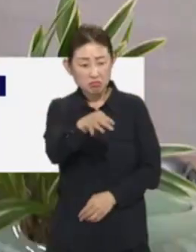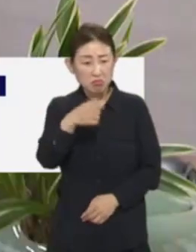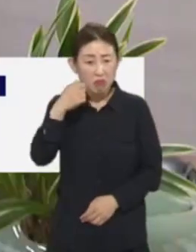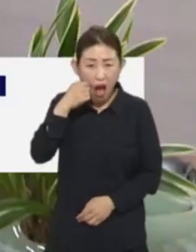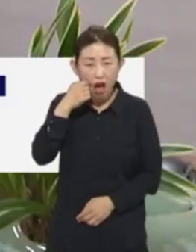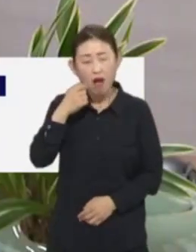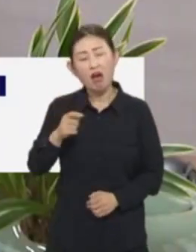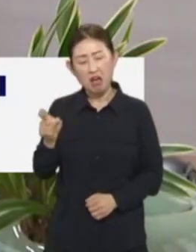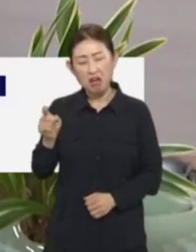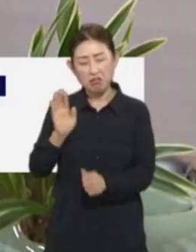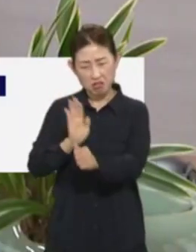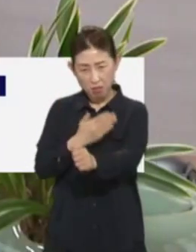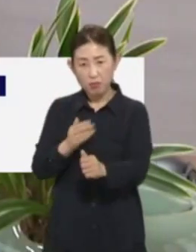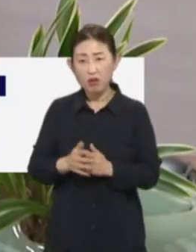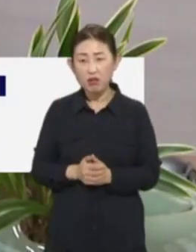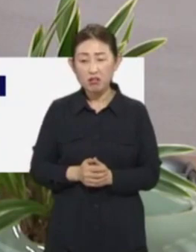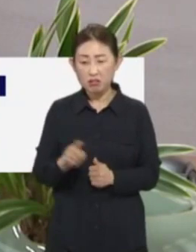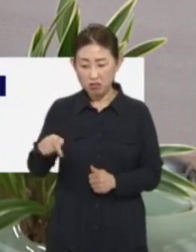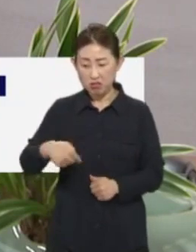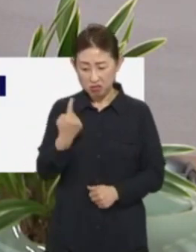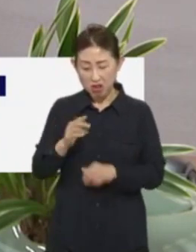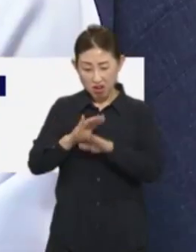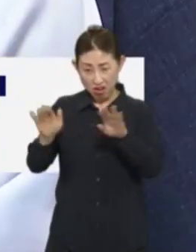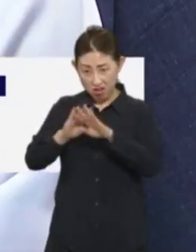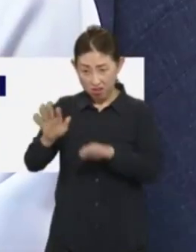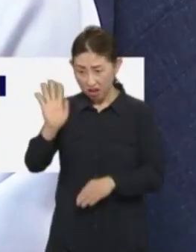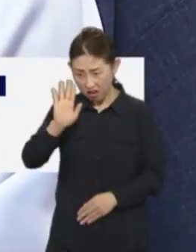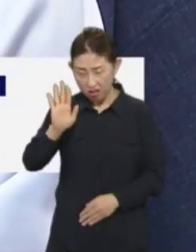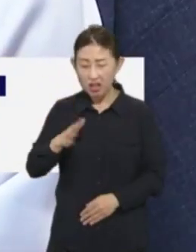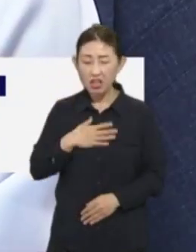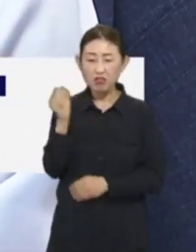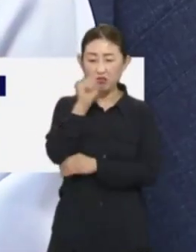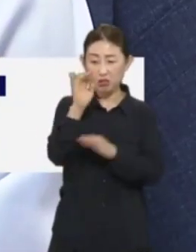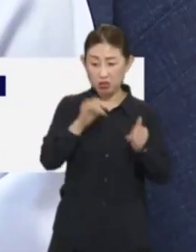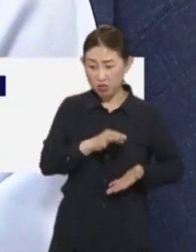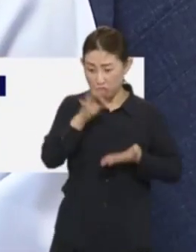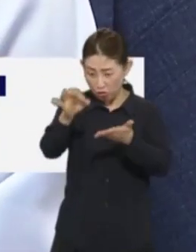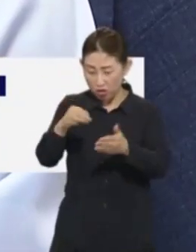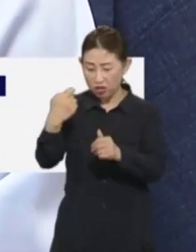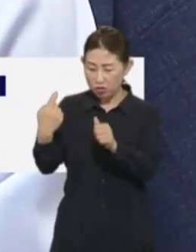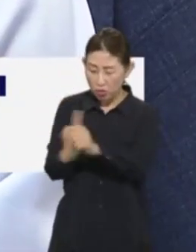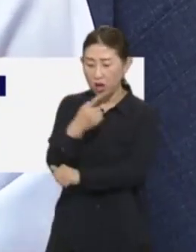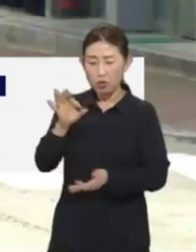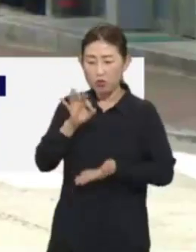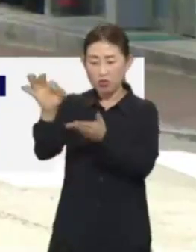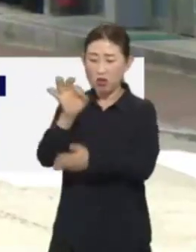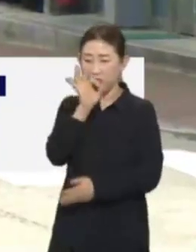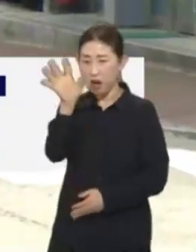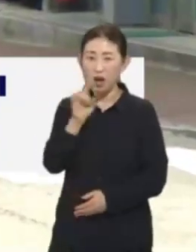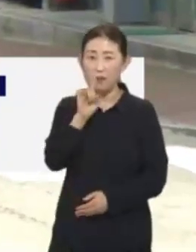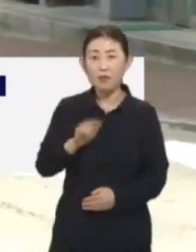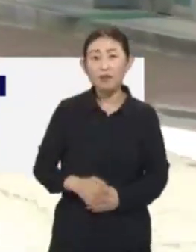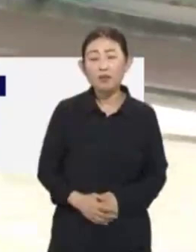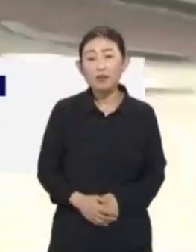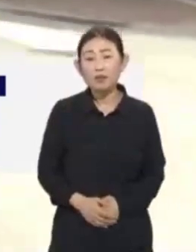감당하지 못했다며 특단의 자구책을 마련하지 않는 한 기사 인건비를 제외한 금액을 지원할 수 없다고